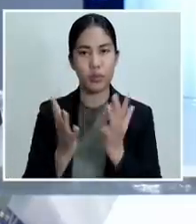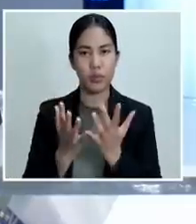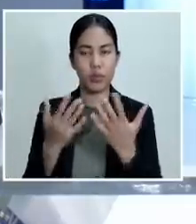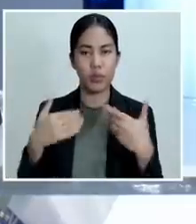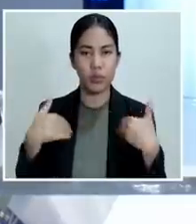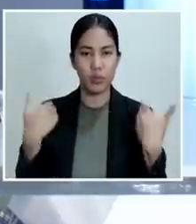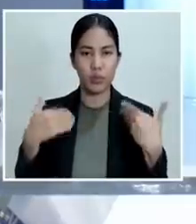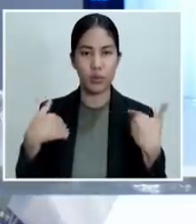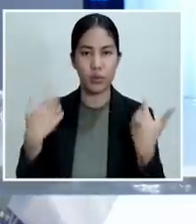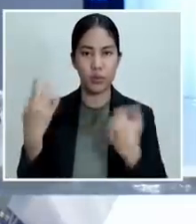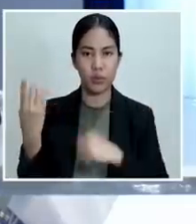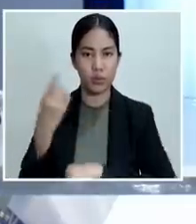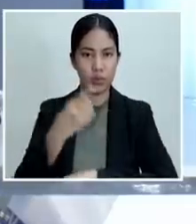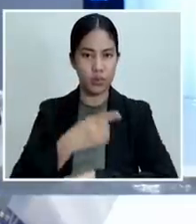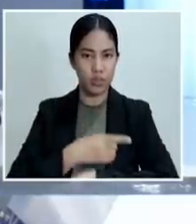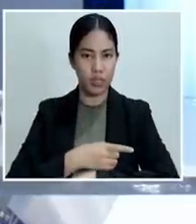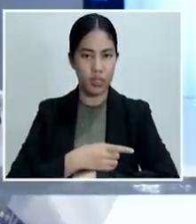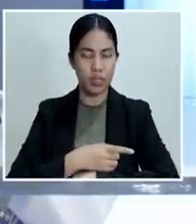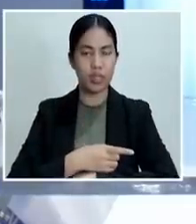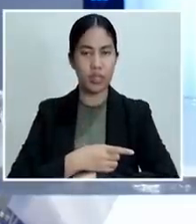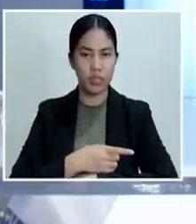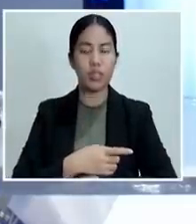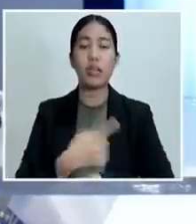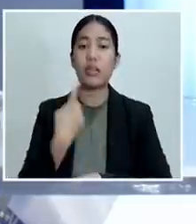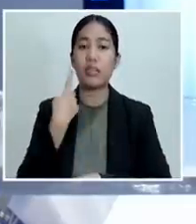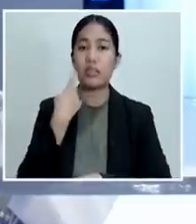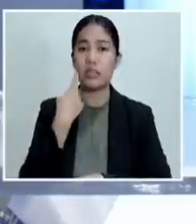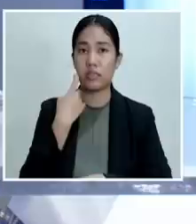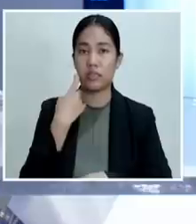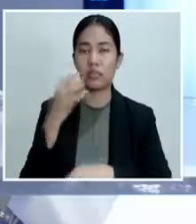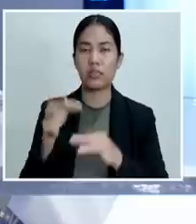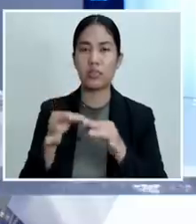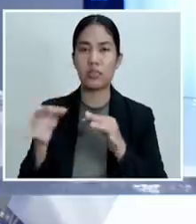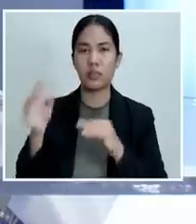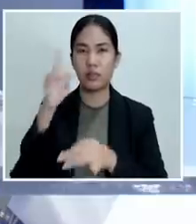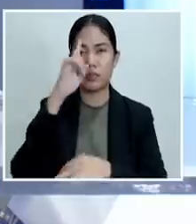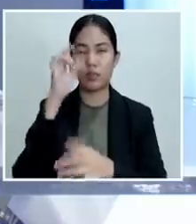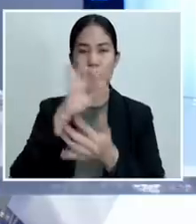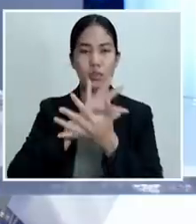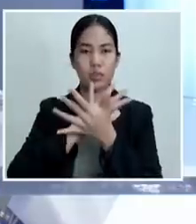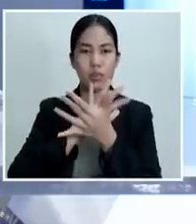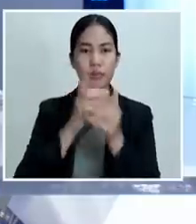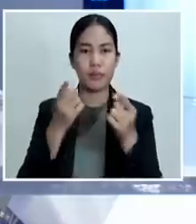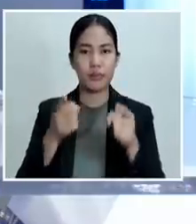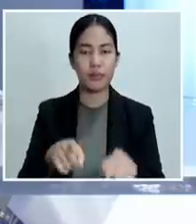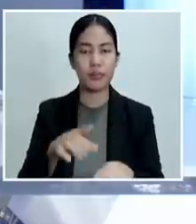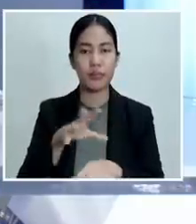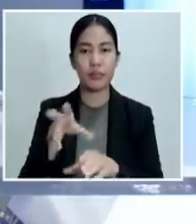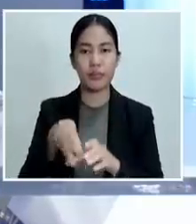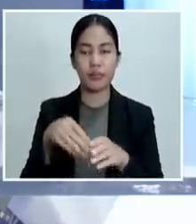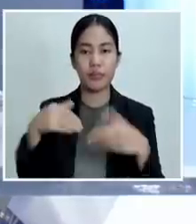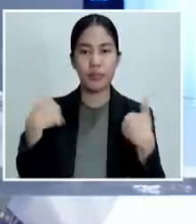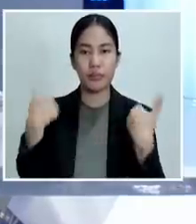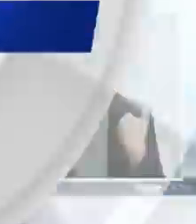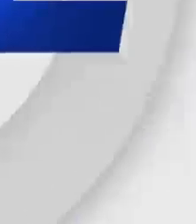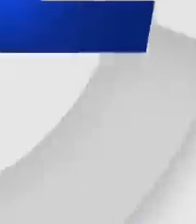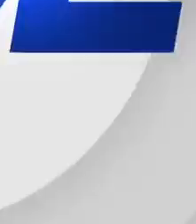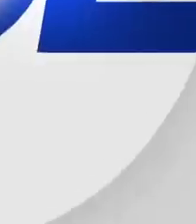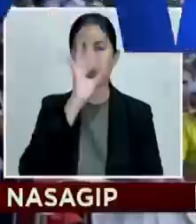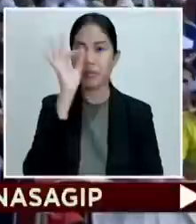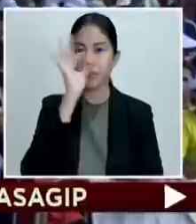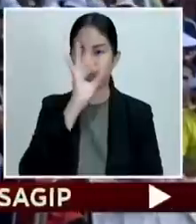kalahok ng naturang pagtitipon ay ang mga kabataang Pinoy. Nagpapatrol, Victoria Tulad.